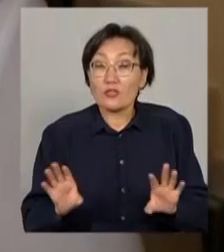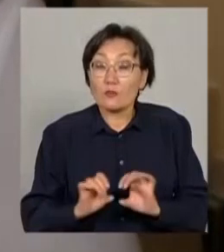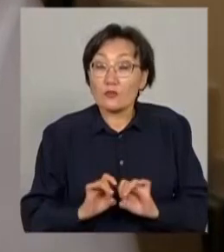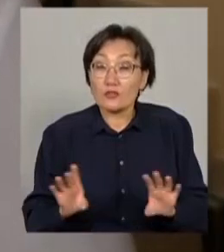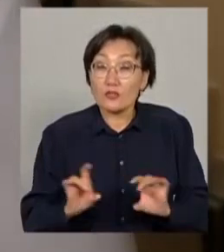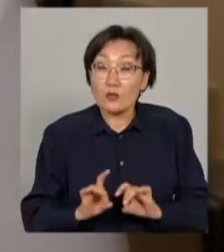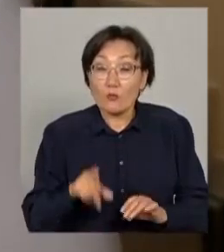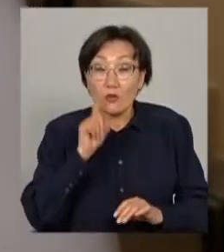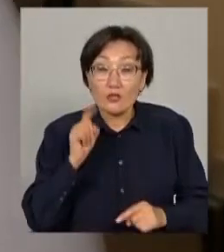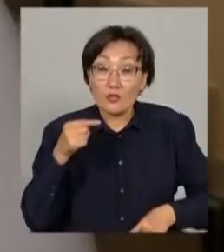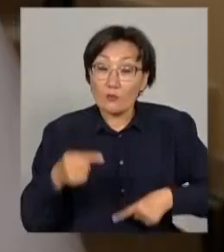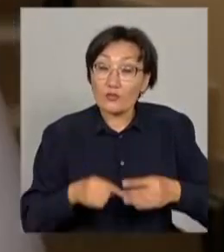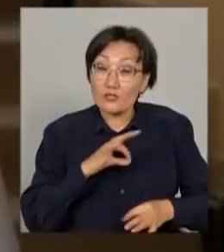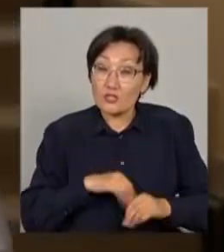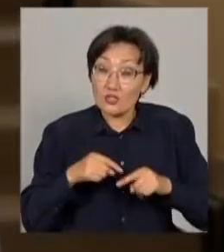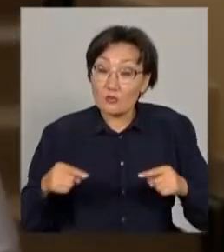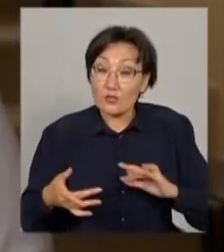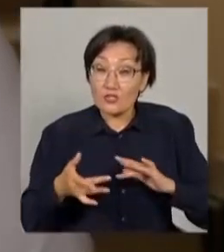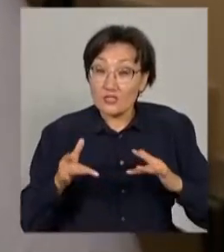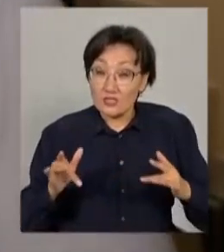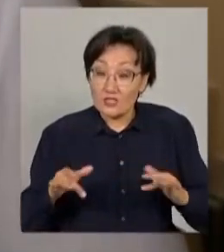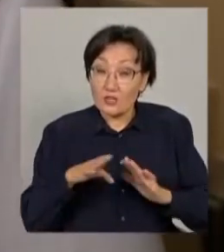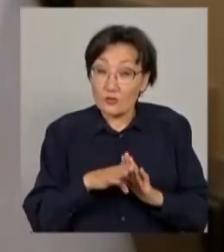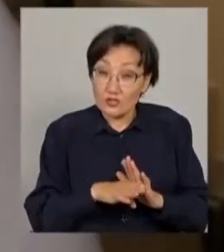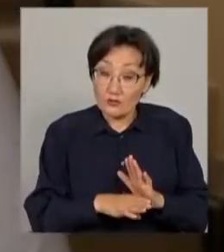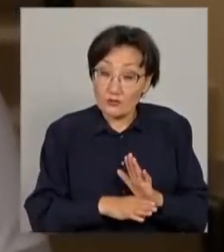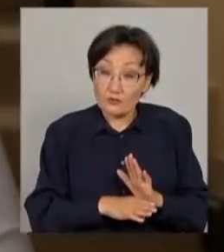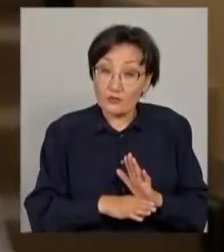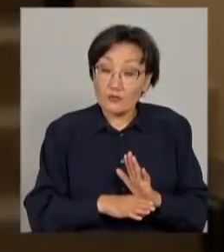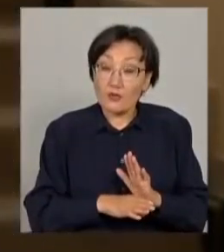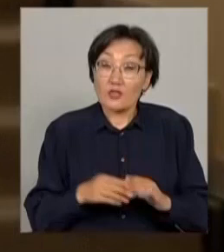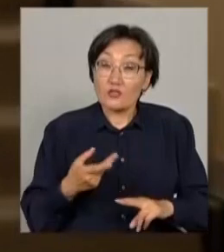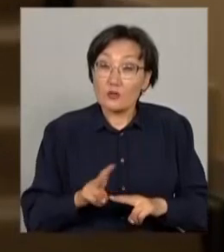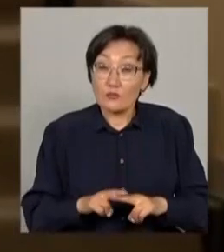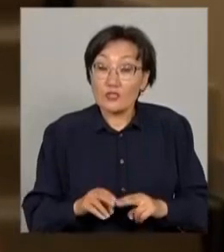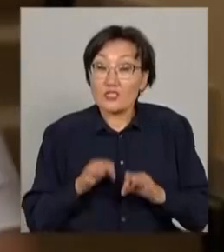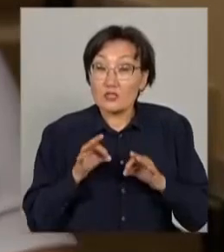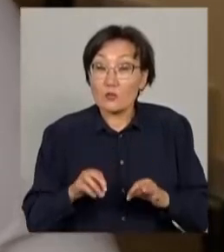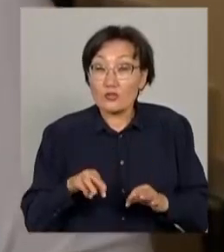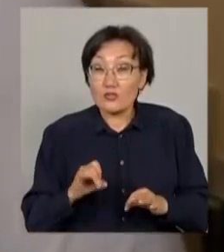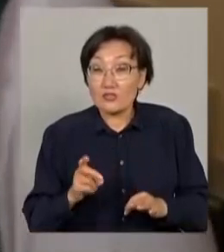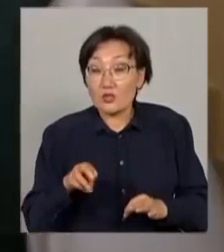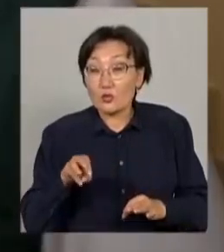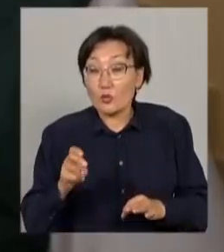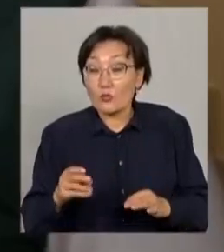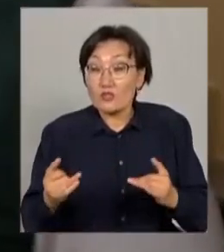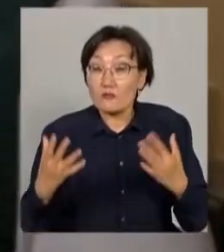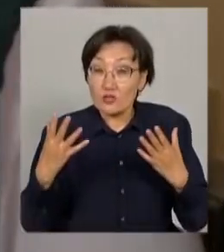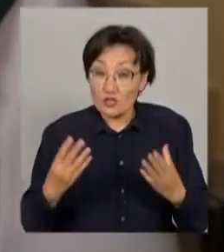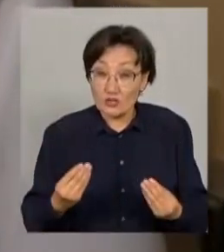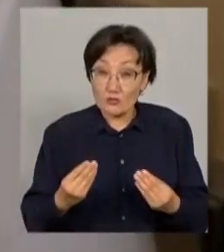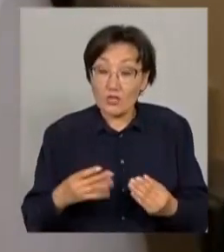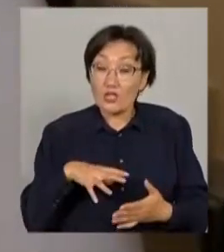поколения, используя разные социальные платформы, социальные сети. Это, как сказал президент, TikTok на сегодняшний